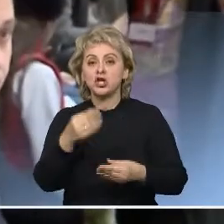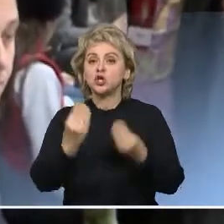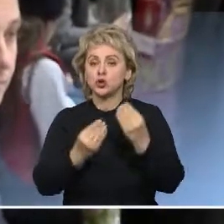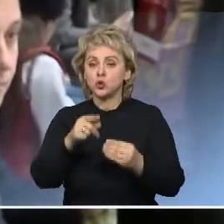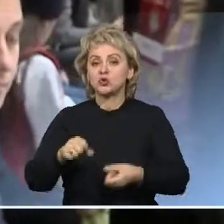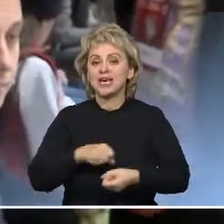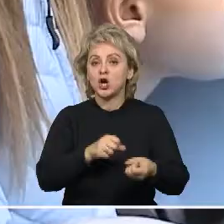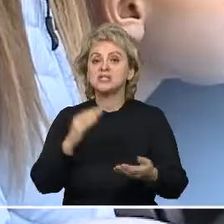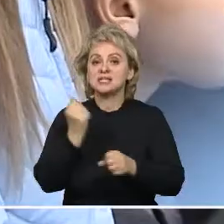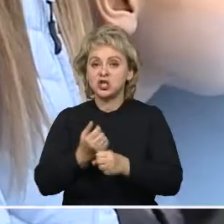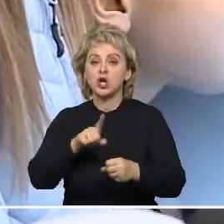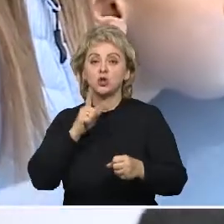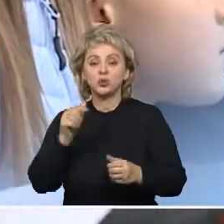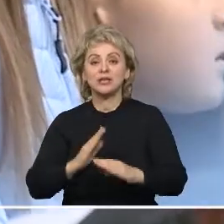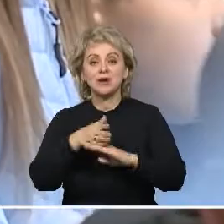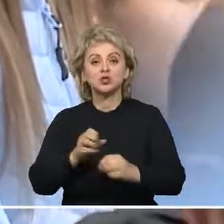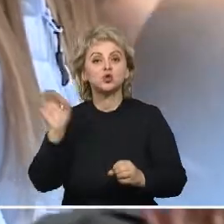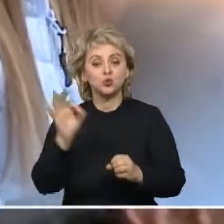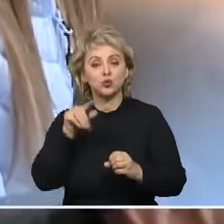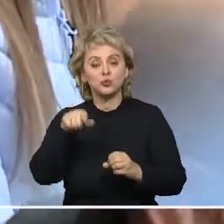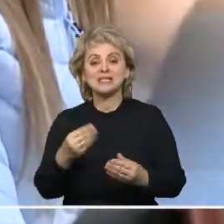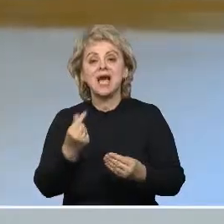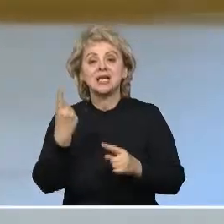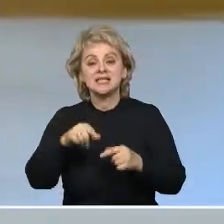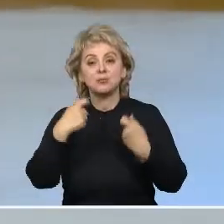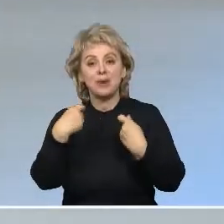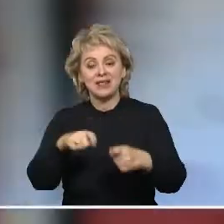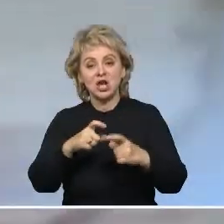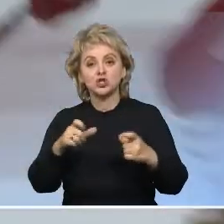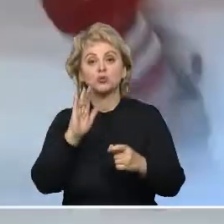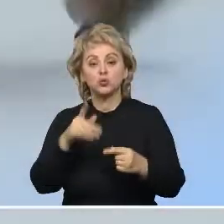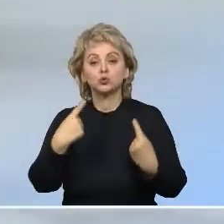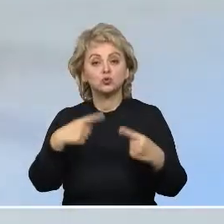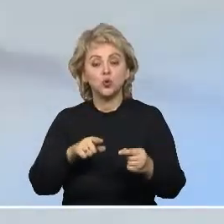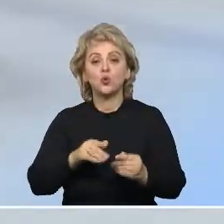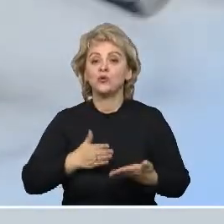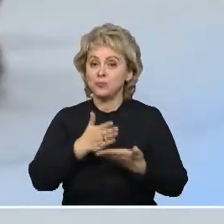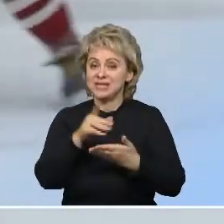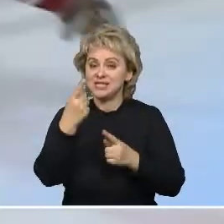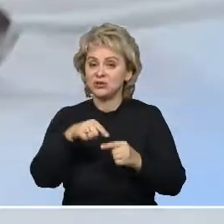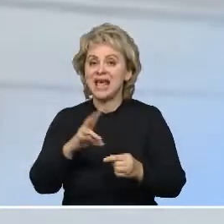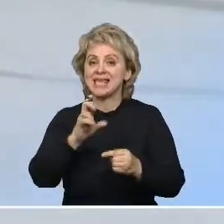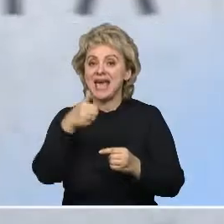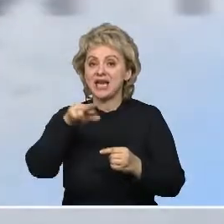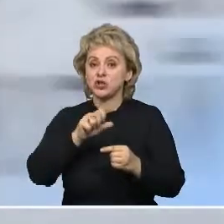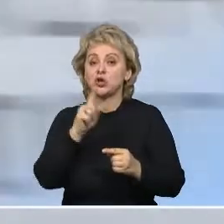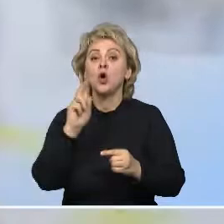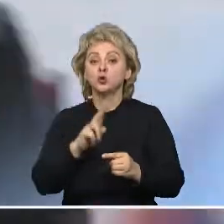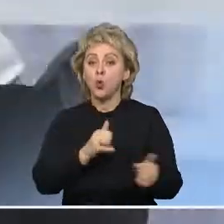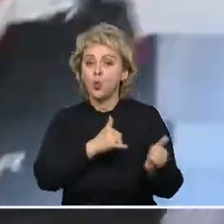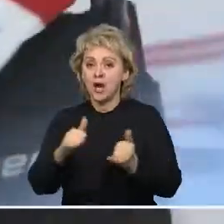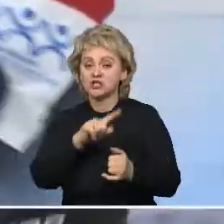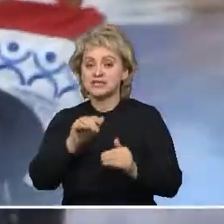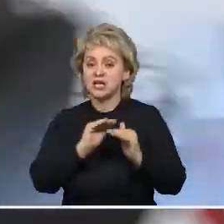игрушки хоккеисты устроили юным гостям сюрприз. А деньги от продажи билетов пойдут на другую миссию для нянечек, которые ухаживают за